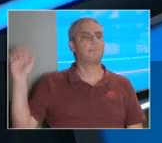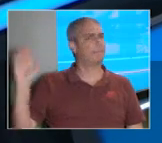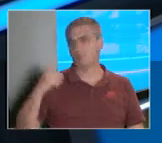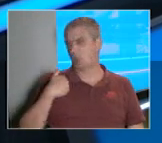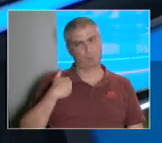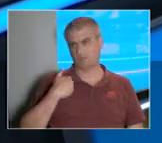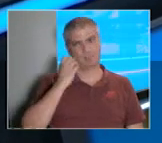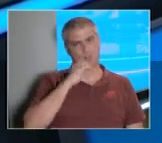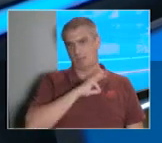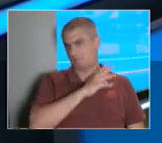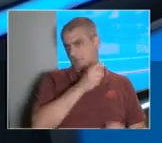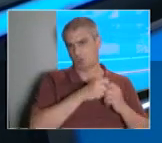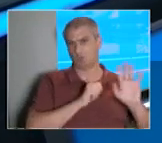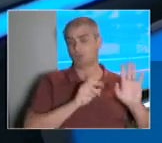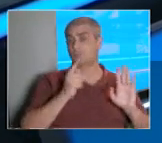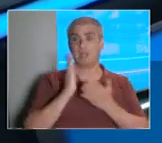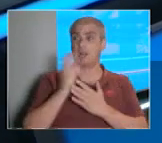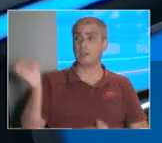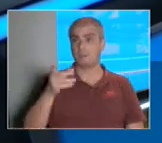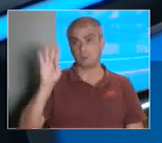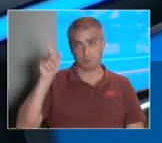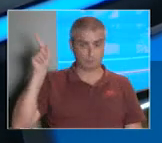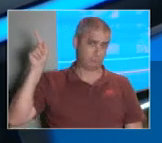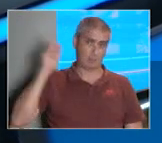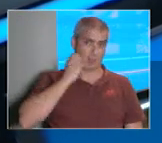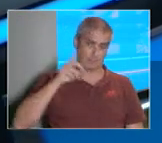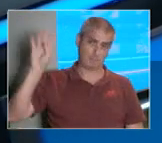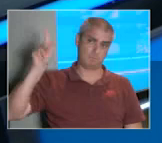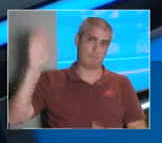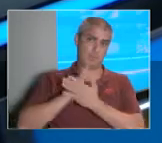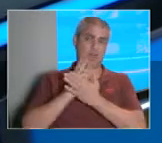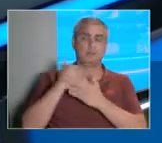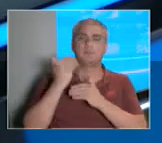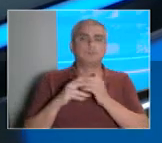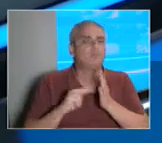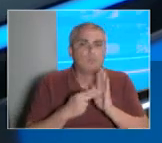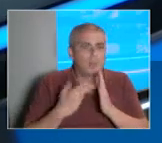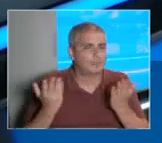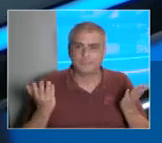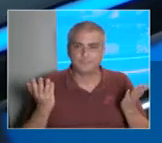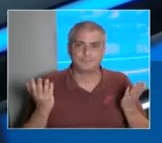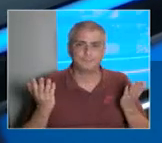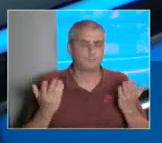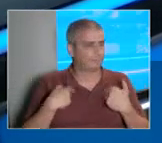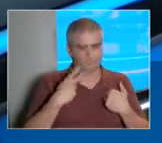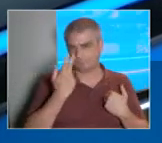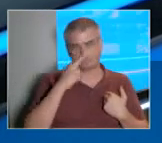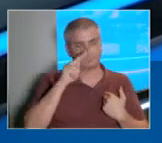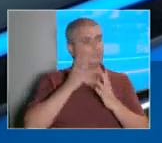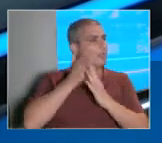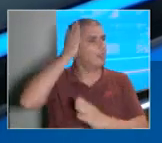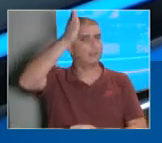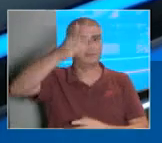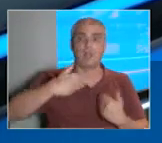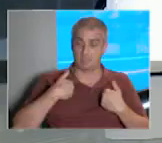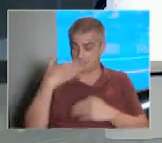ביני לבין ליברמן. מי שהחליט למנות את ליברמן זה נתניהו. בסוף בפוליטיקה, תראו, אני שוב מסתכל קדימה.